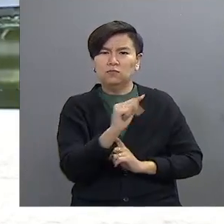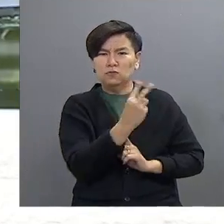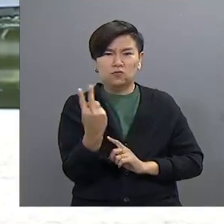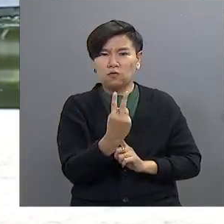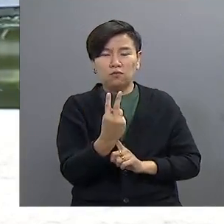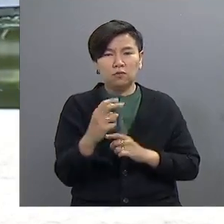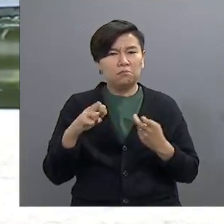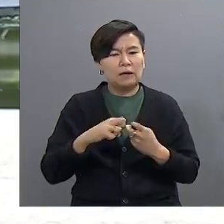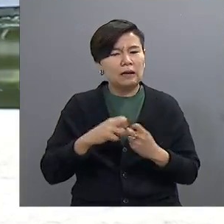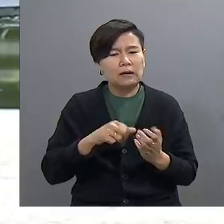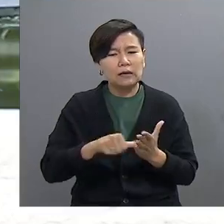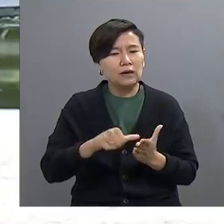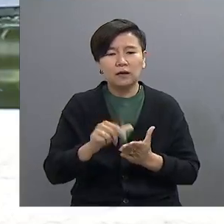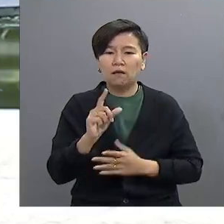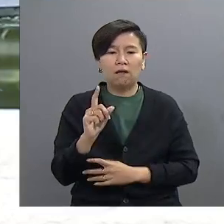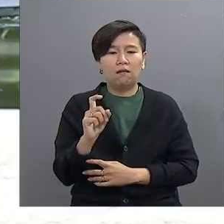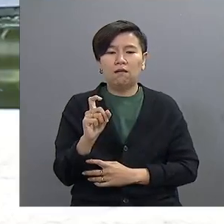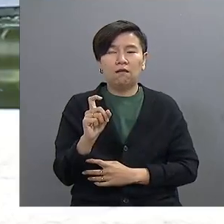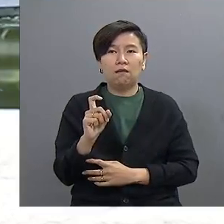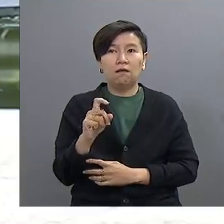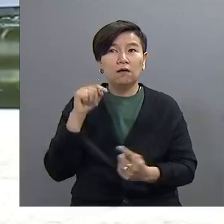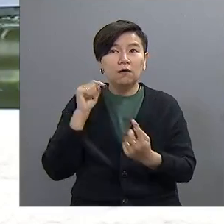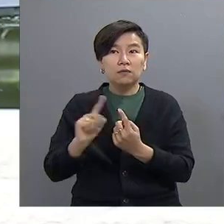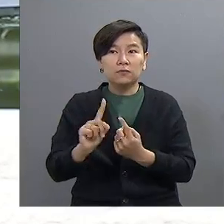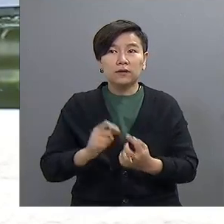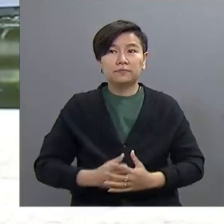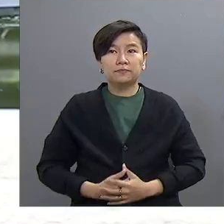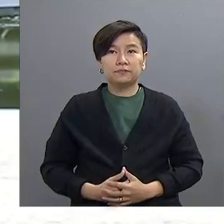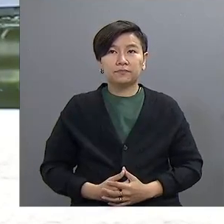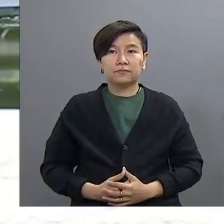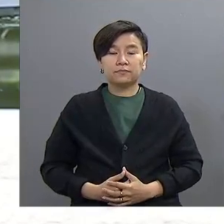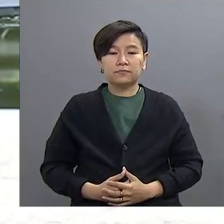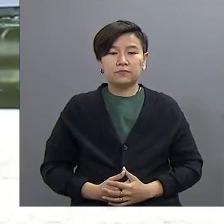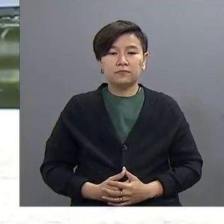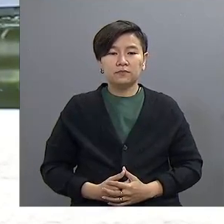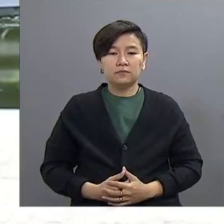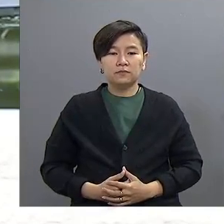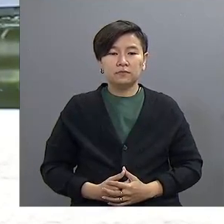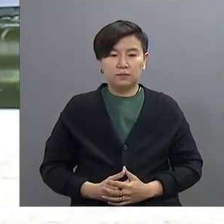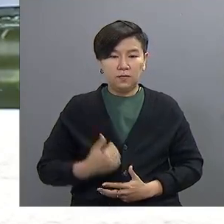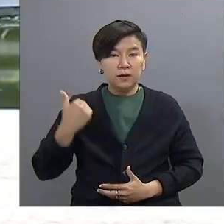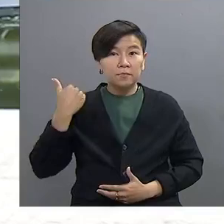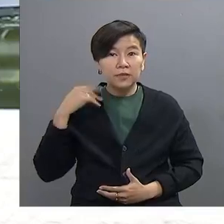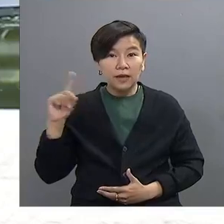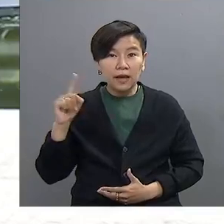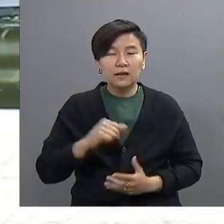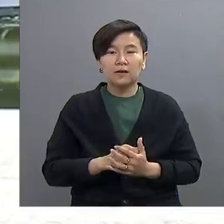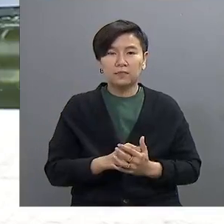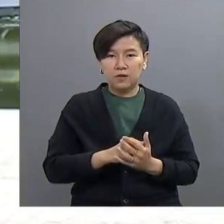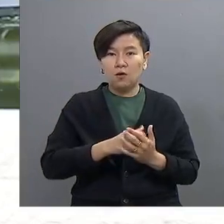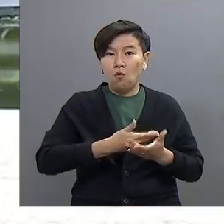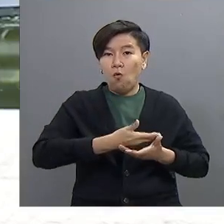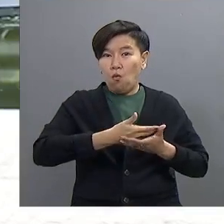บไม่สิ้นสักทีเอาประเด็นนี้ก่อนคือตอนนี้มีสลากดิจิตอลมาตีตลาดใช่ไหมคะมันทำ